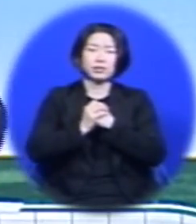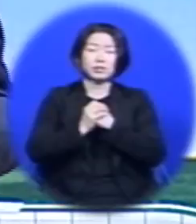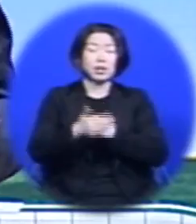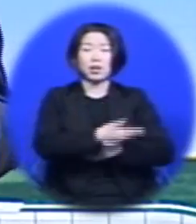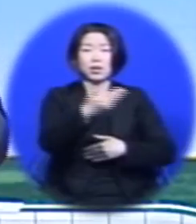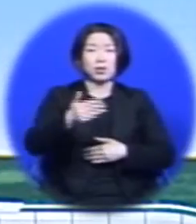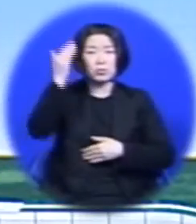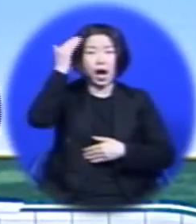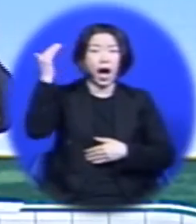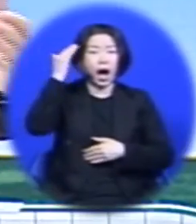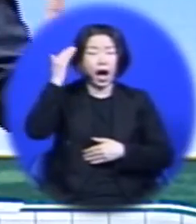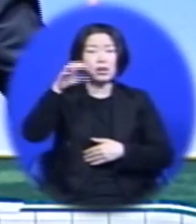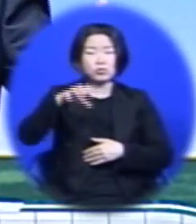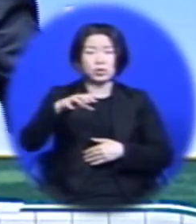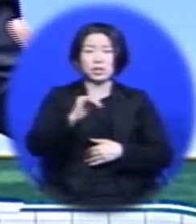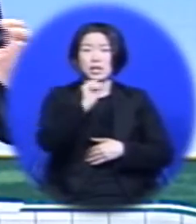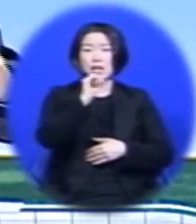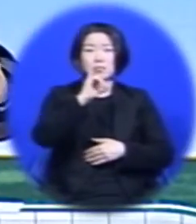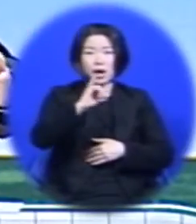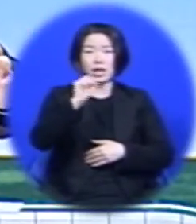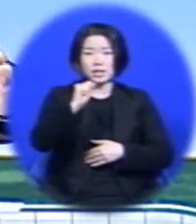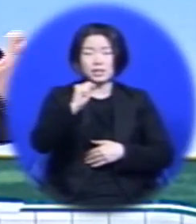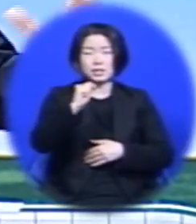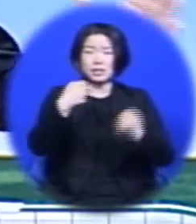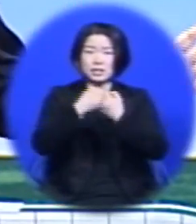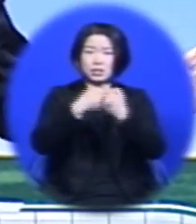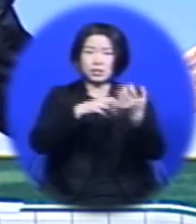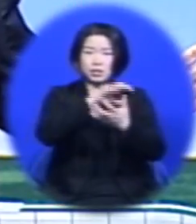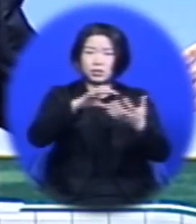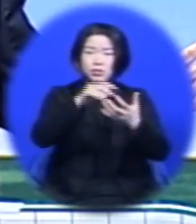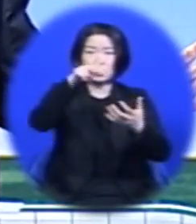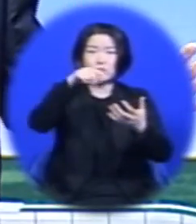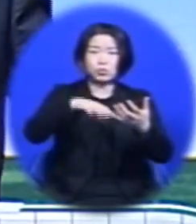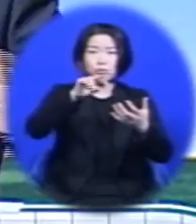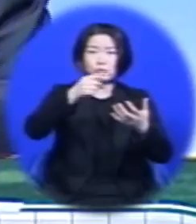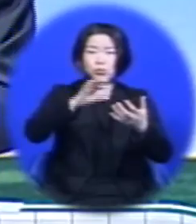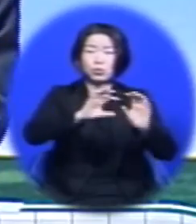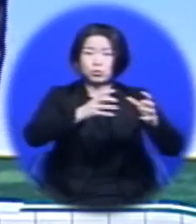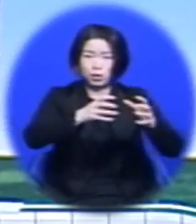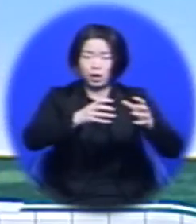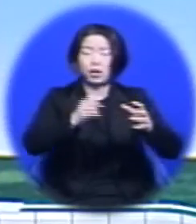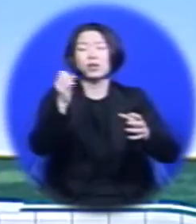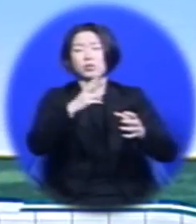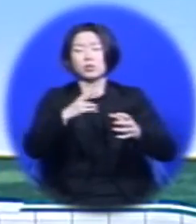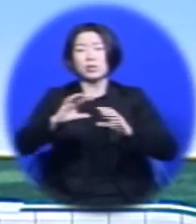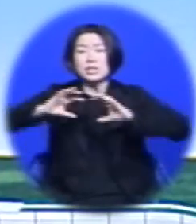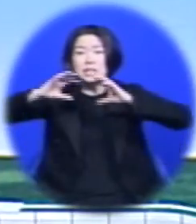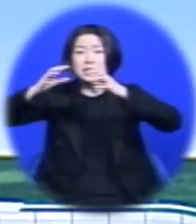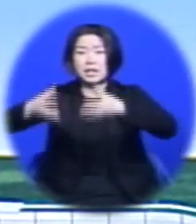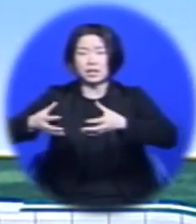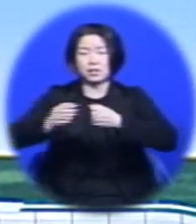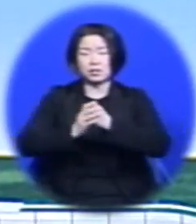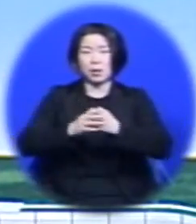여러분 한국이 is 로 인해서 지금 전쟁의 소용돌이 있는 중동의 국가나 또는 세계에서 제일 핍박